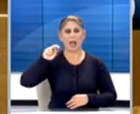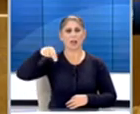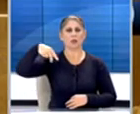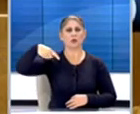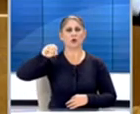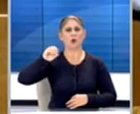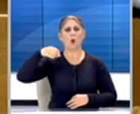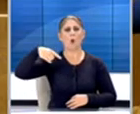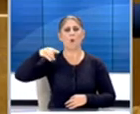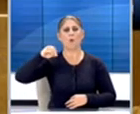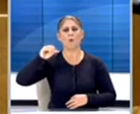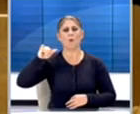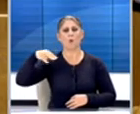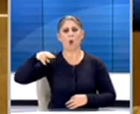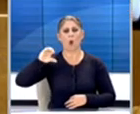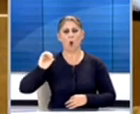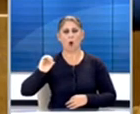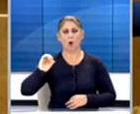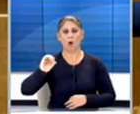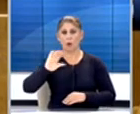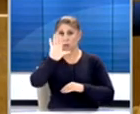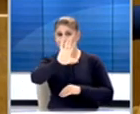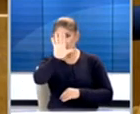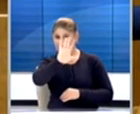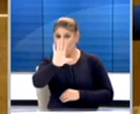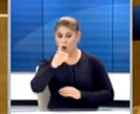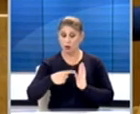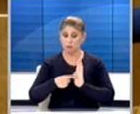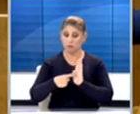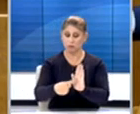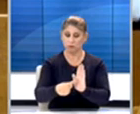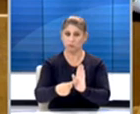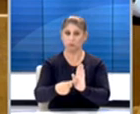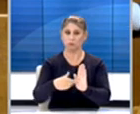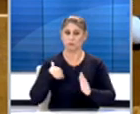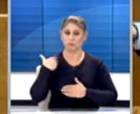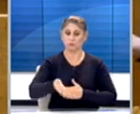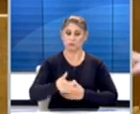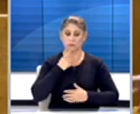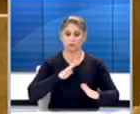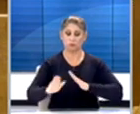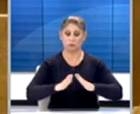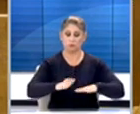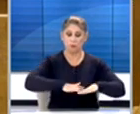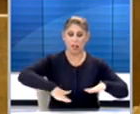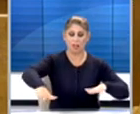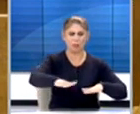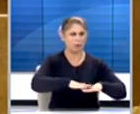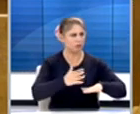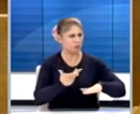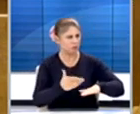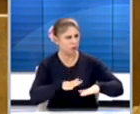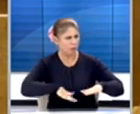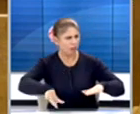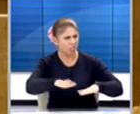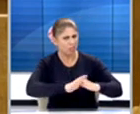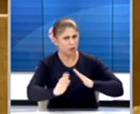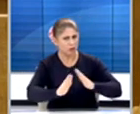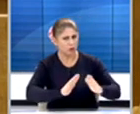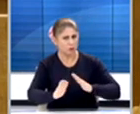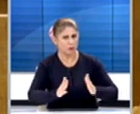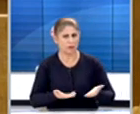οποίος έβγαινε στα τηλεοπτικά παράθυρα και έλεγε ότι διευθετούμε το πεδίο. Ποιο πεδίο διευθετείτε?